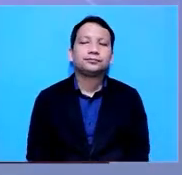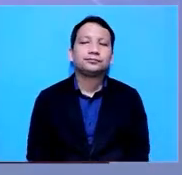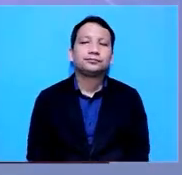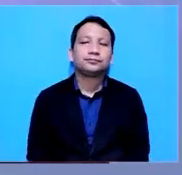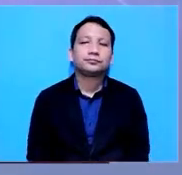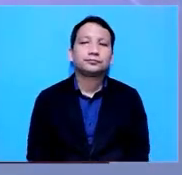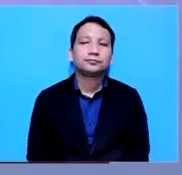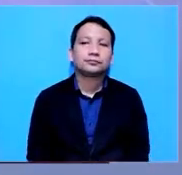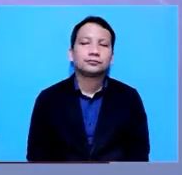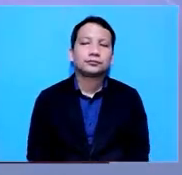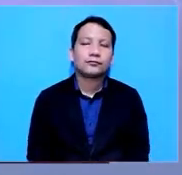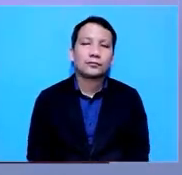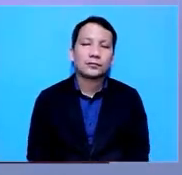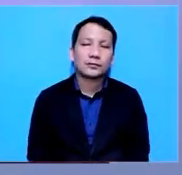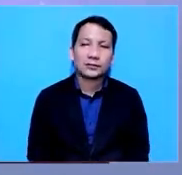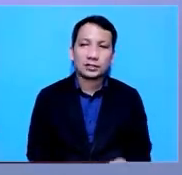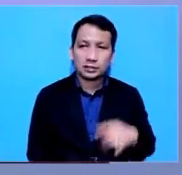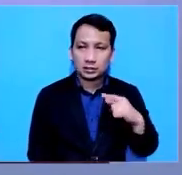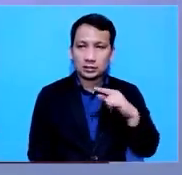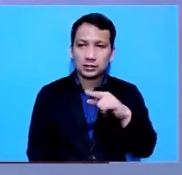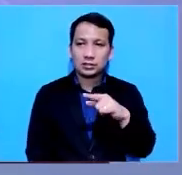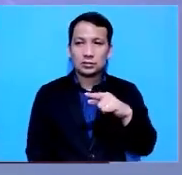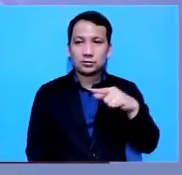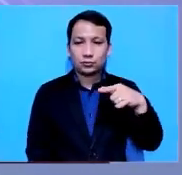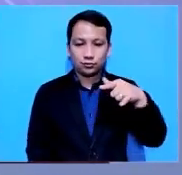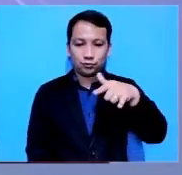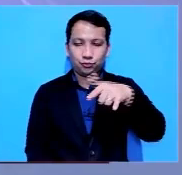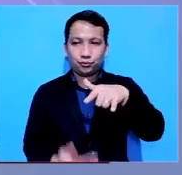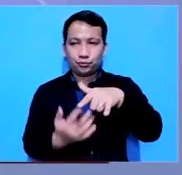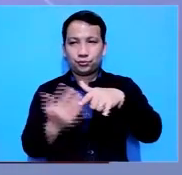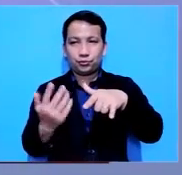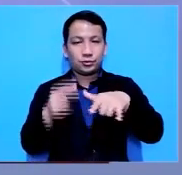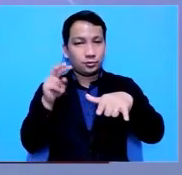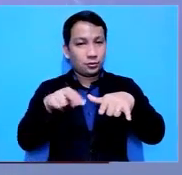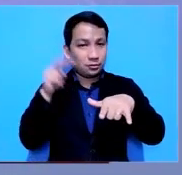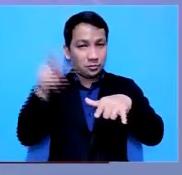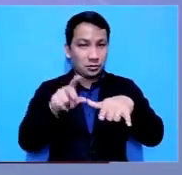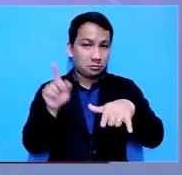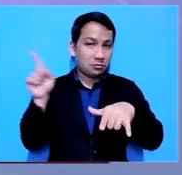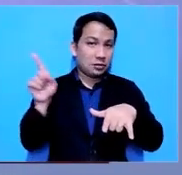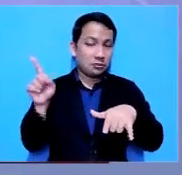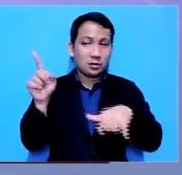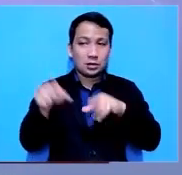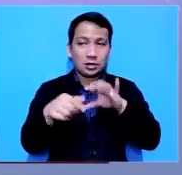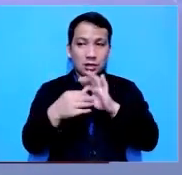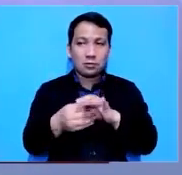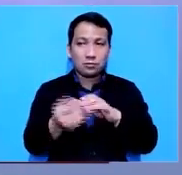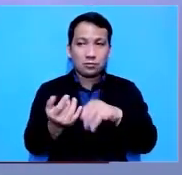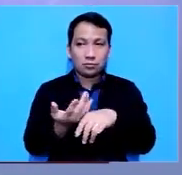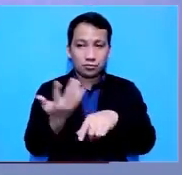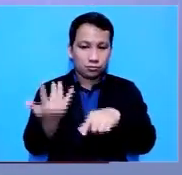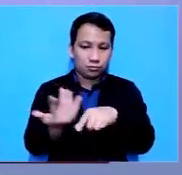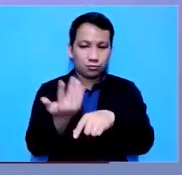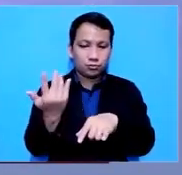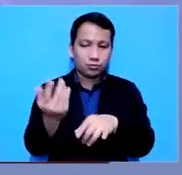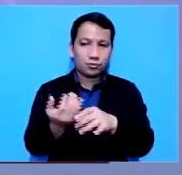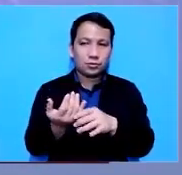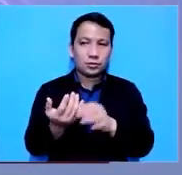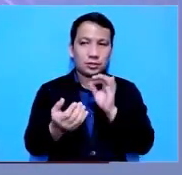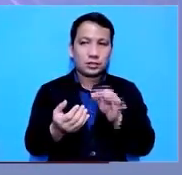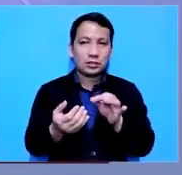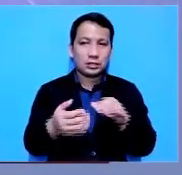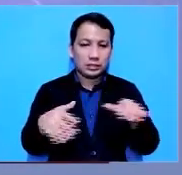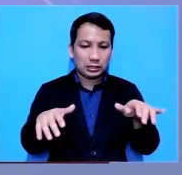ding apoy mula sa aeroplanong nasa Himpapawid. Sa pool sa video ng isa sa mga pasahero, ang apoy na lumalabas mula po sa pakpak ng